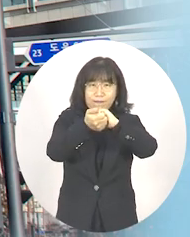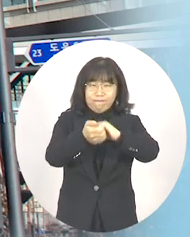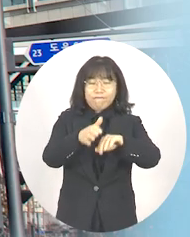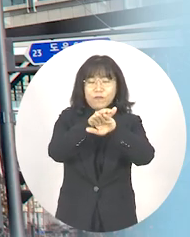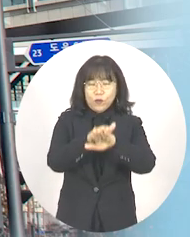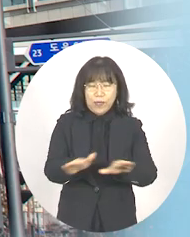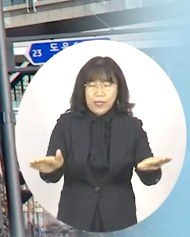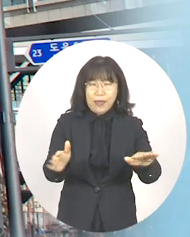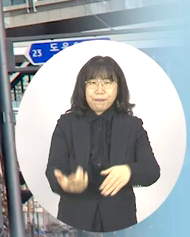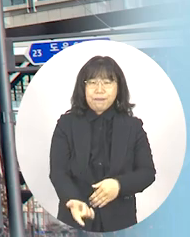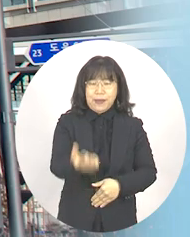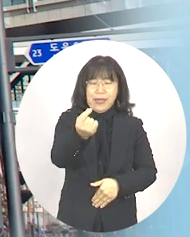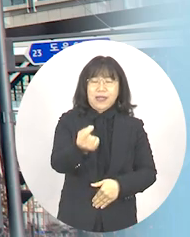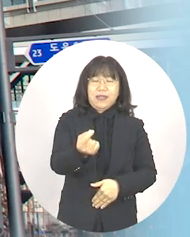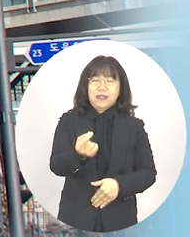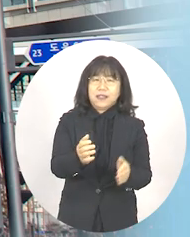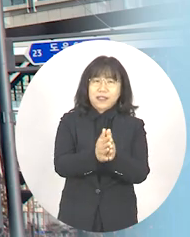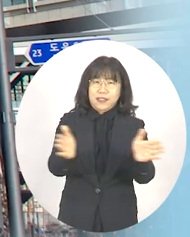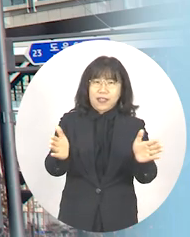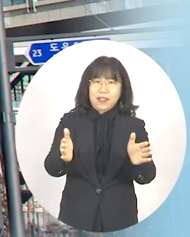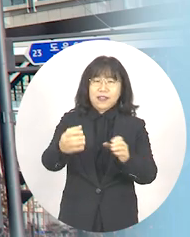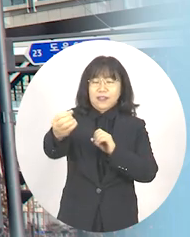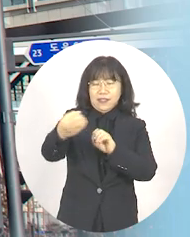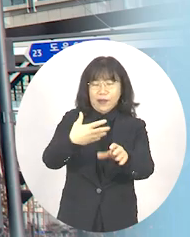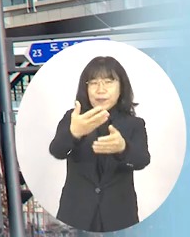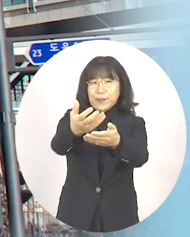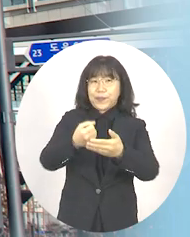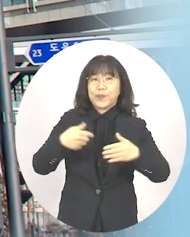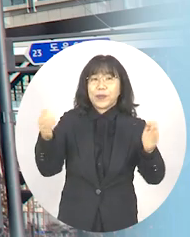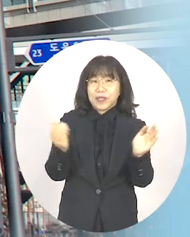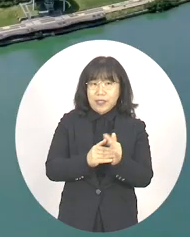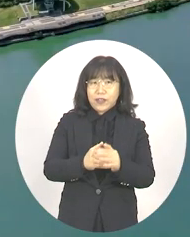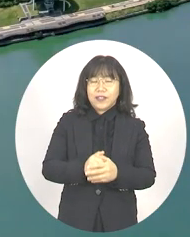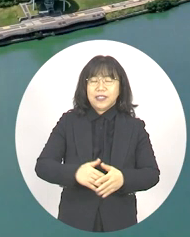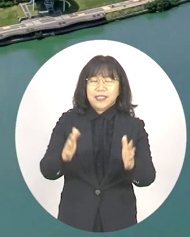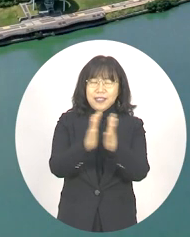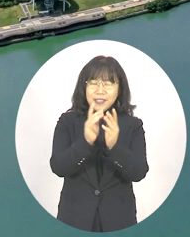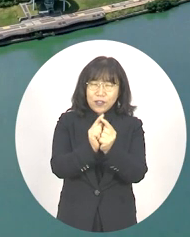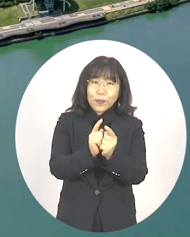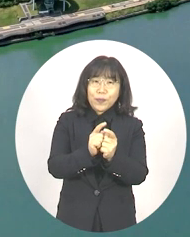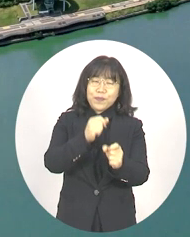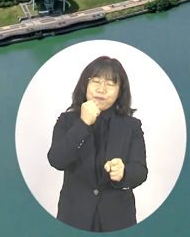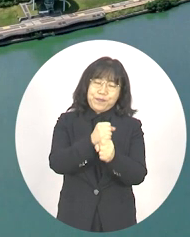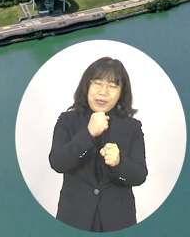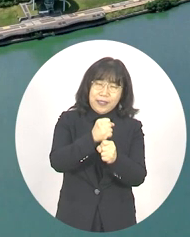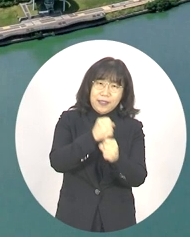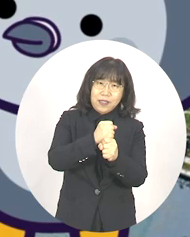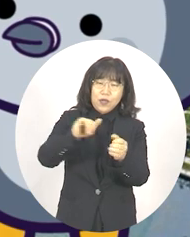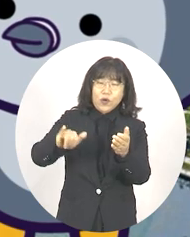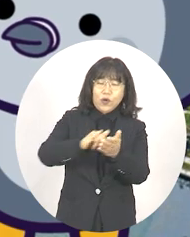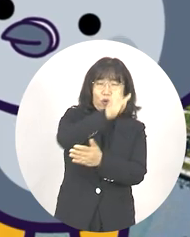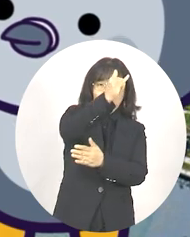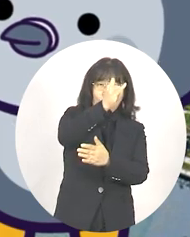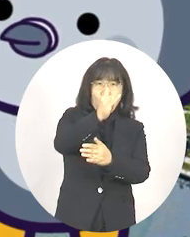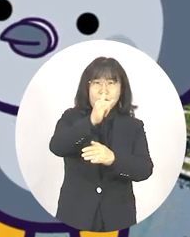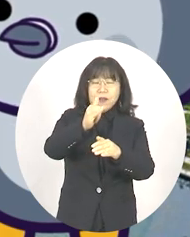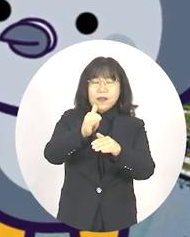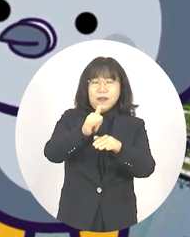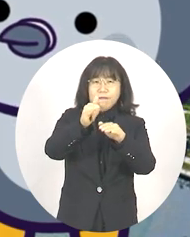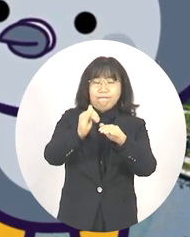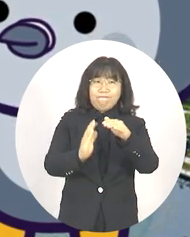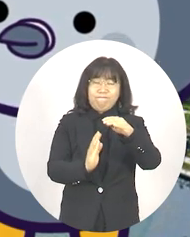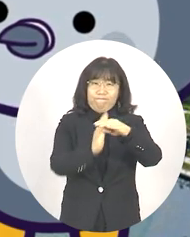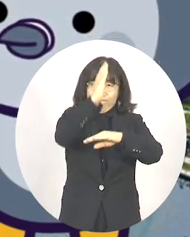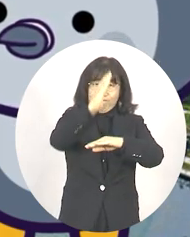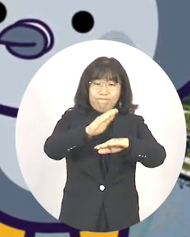조기에 시행될 수 있도록 하겠다는 답변을 이끌어냈습니다. 강서구는 또한 직접 제작한 공항 고도 제한 완화